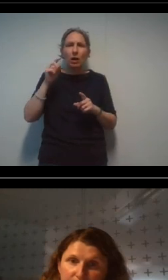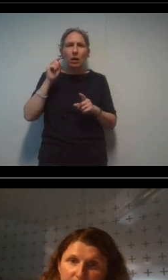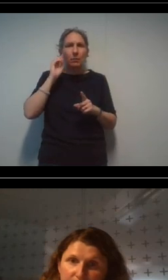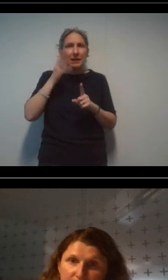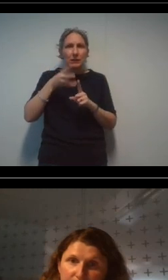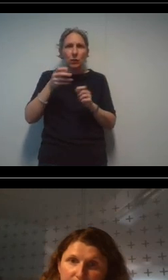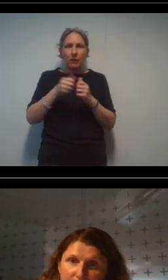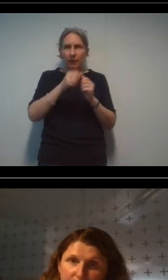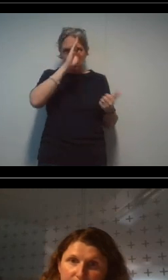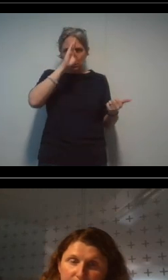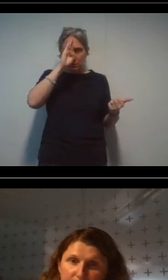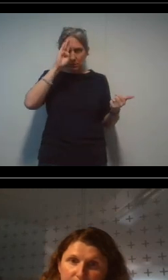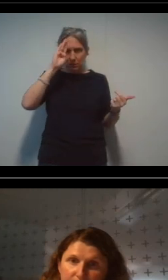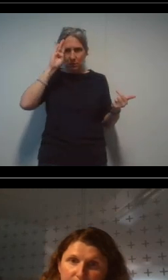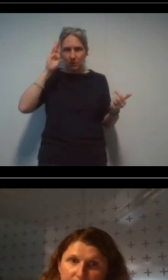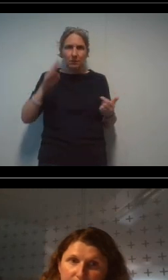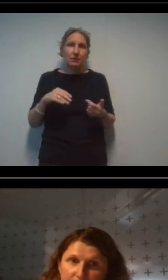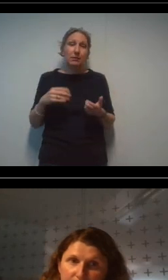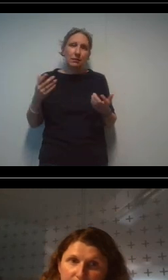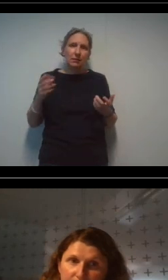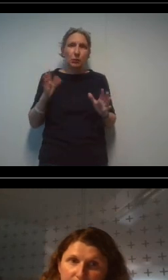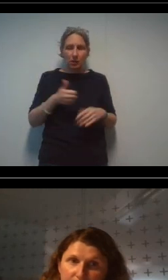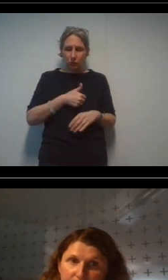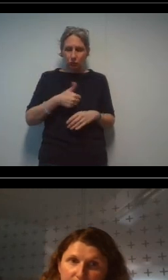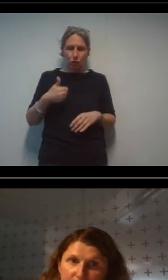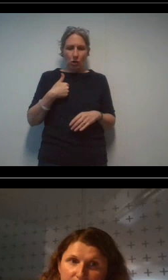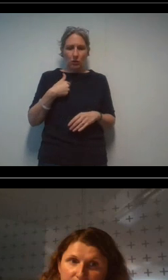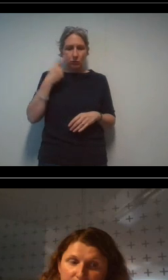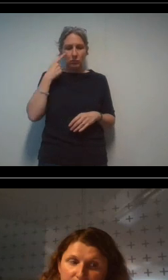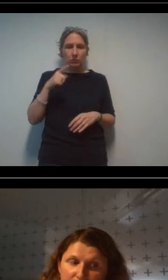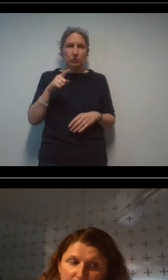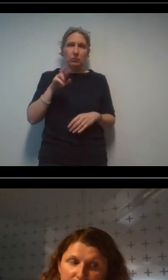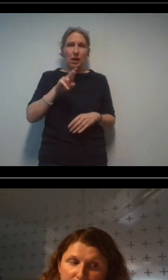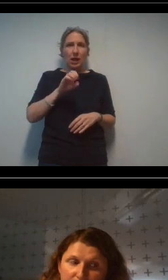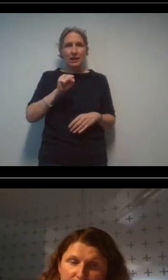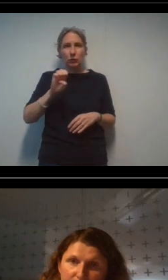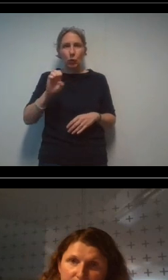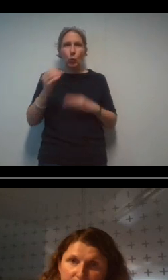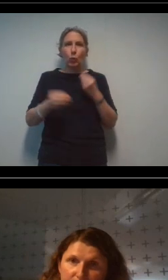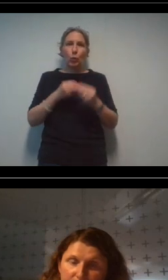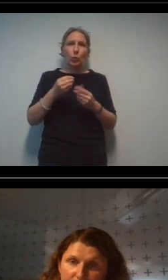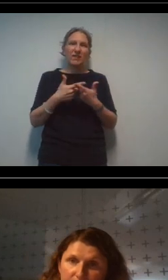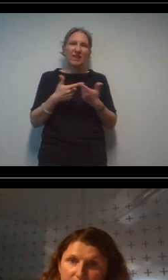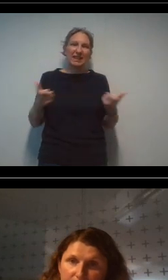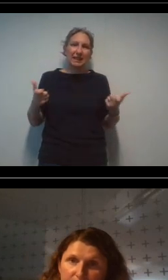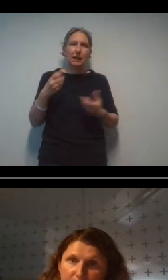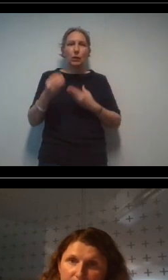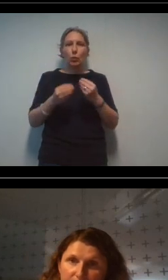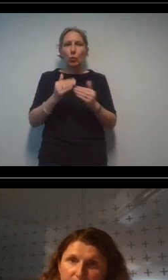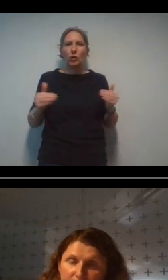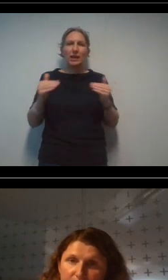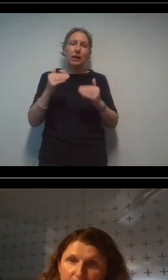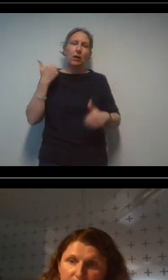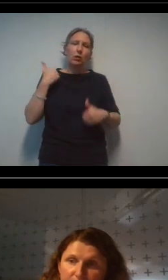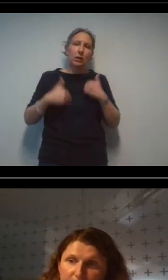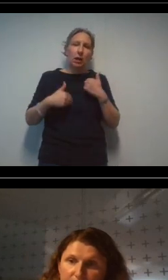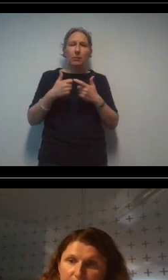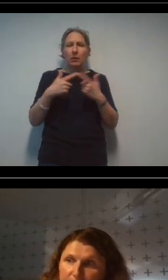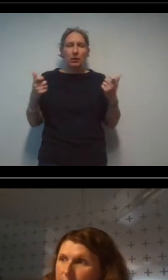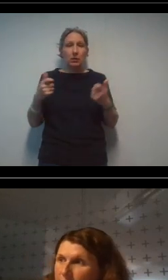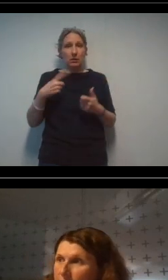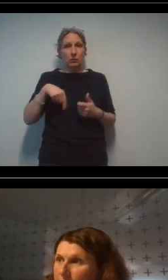et vous êtes peut-être seul à porter le sujet RSE ou handicap ou diversité. Et on a envie de vous faire profiter du grand réseau